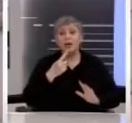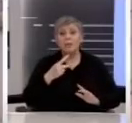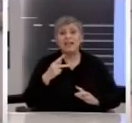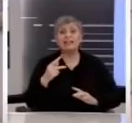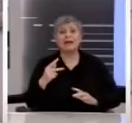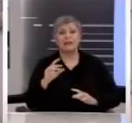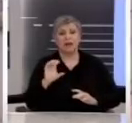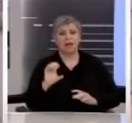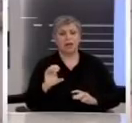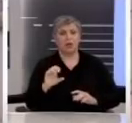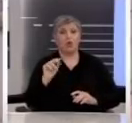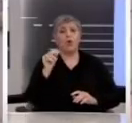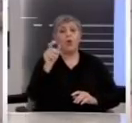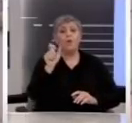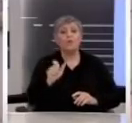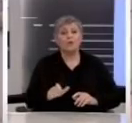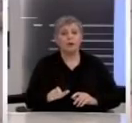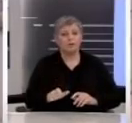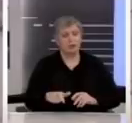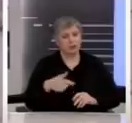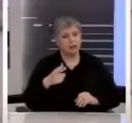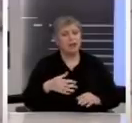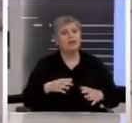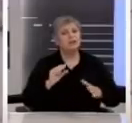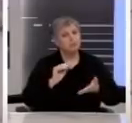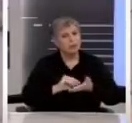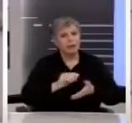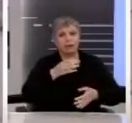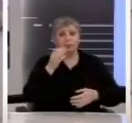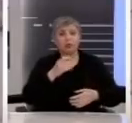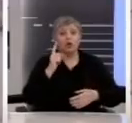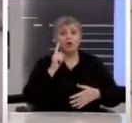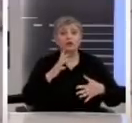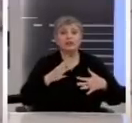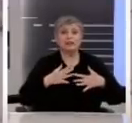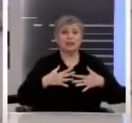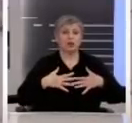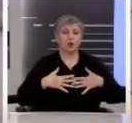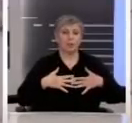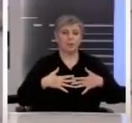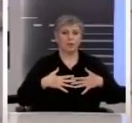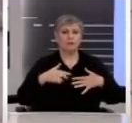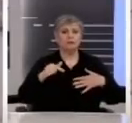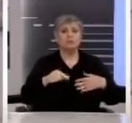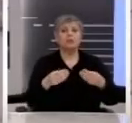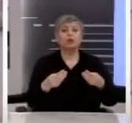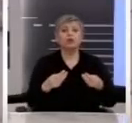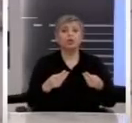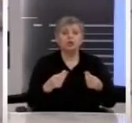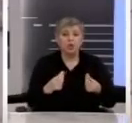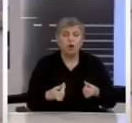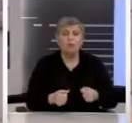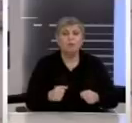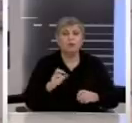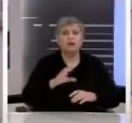κυρίου Κεγκέρογλου. Επαναλαμβάνω προσωπικά και του ζήτησα συγγνώμη. Θεώρησα ότι δι' αυτής της τοποθέτησής του επί της